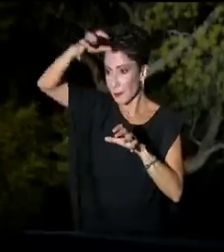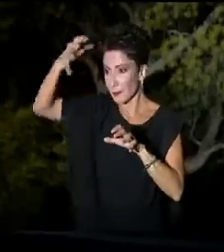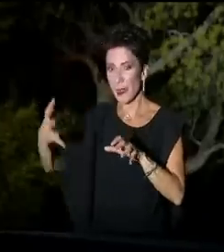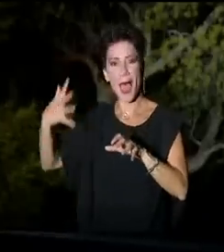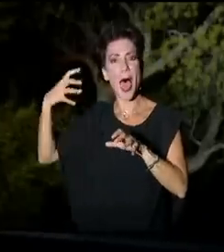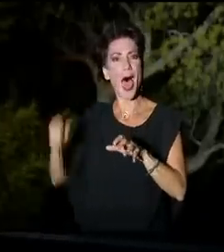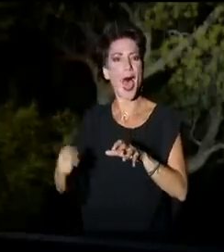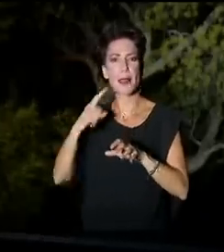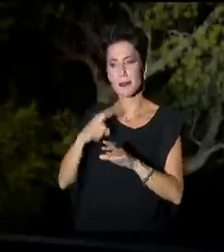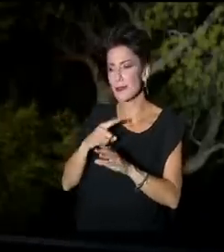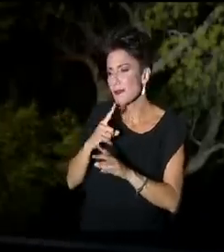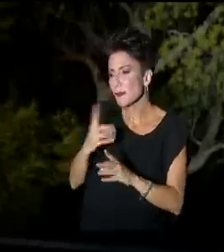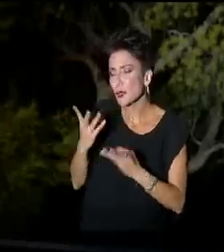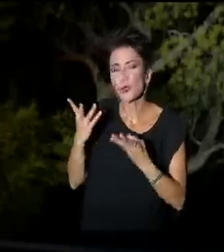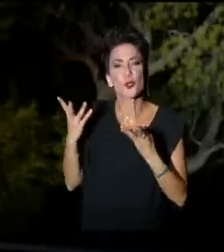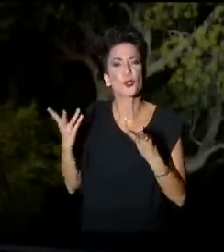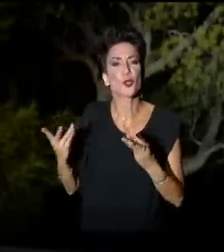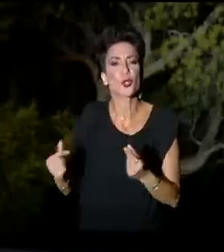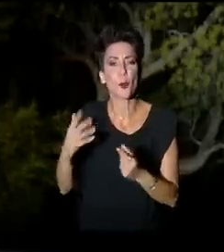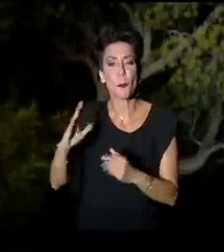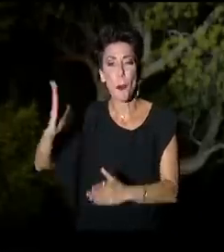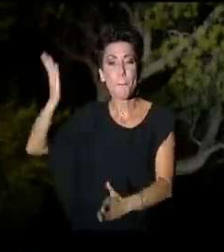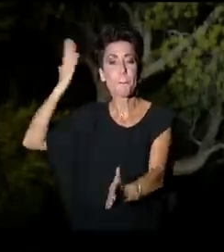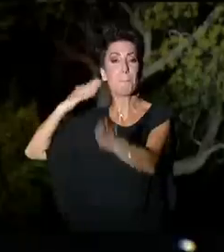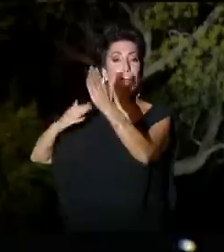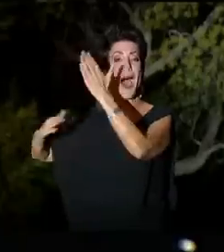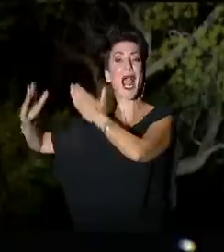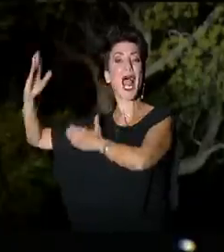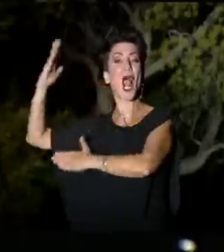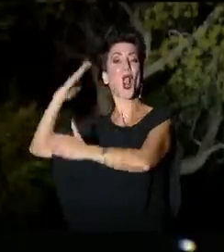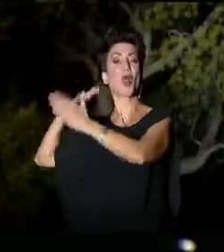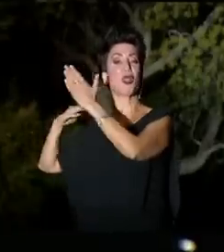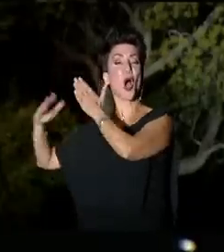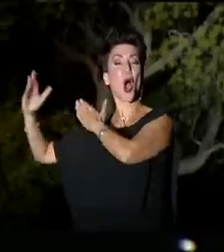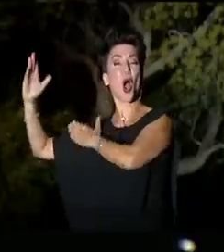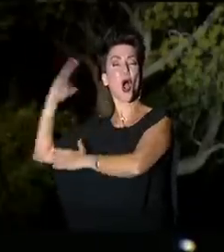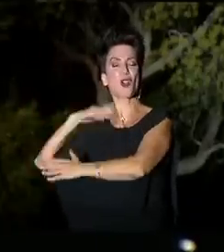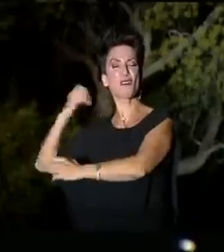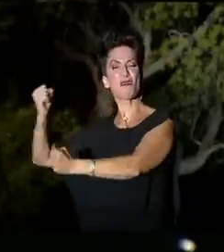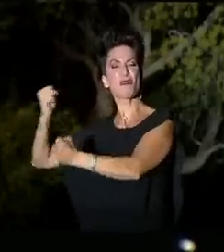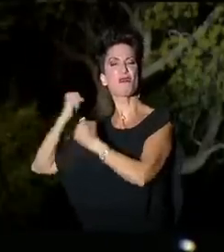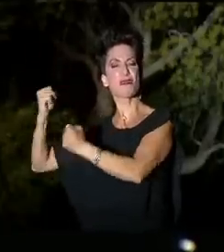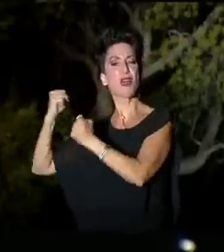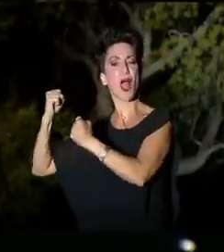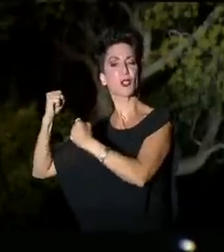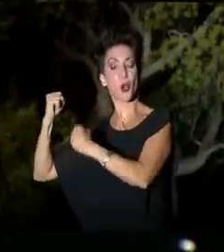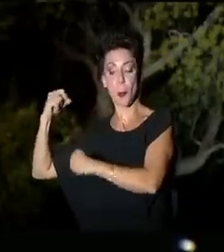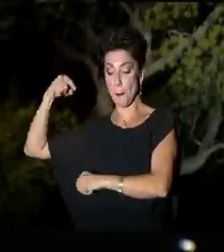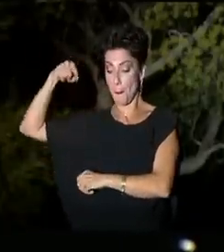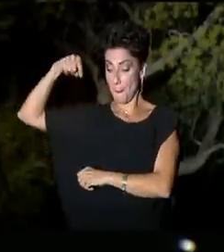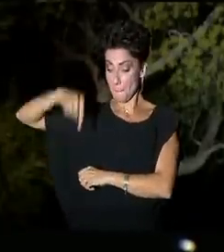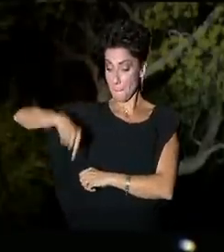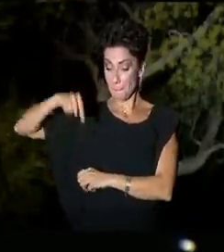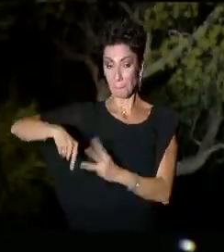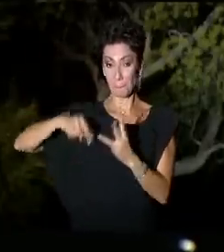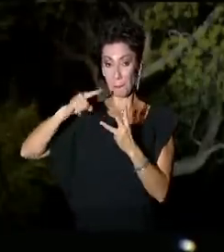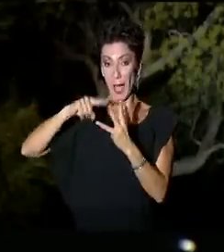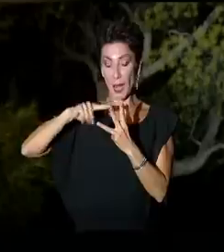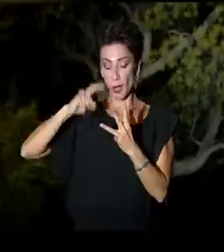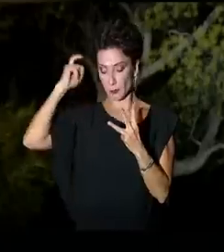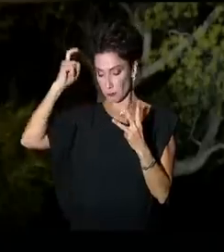χρόνος πάνω στα μάρμαρα. Το παρελθόν στην έμπνευση, το παρόν στον